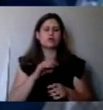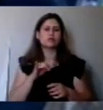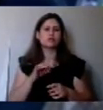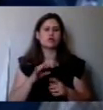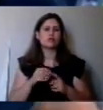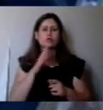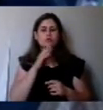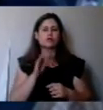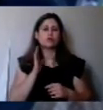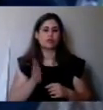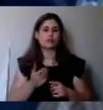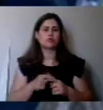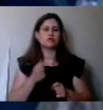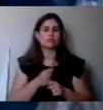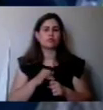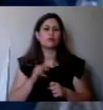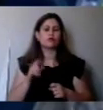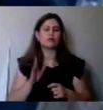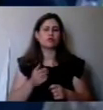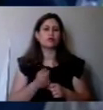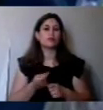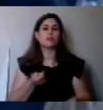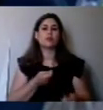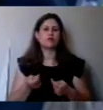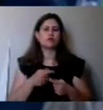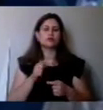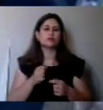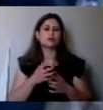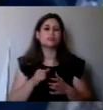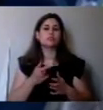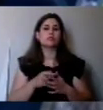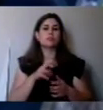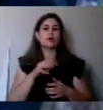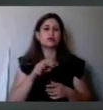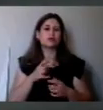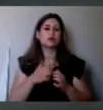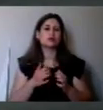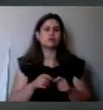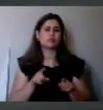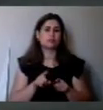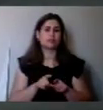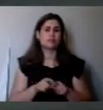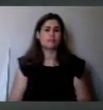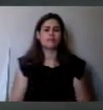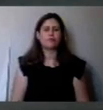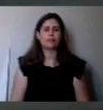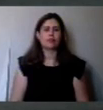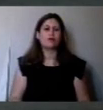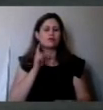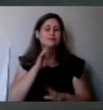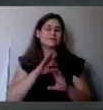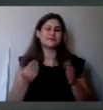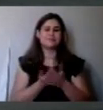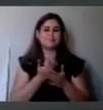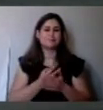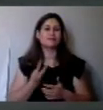маршрутники повинні здійснити буде перевезення за 6 гривень, як в межах міста Херсона. На цьому у мене все. Я